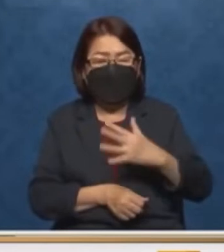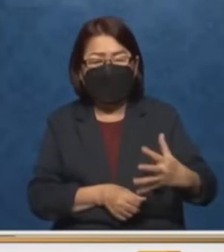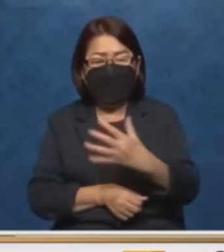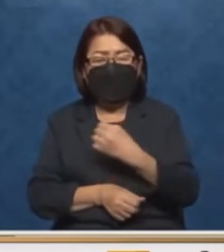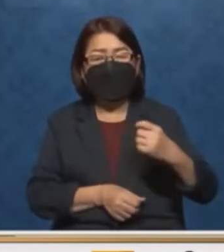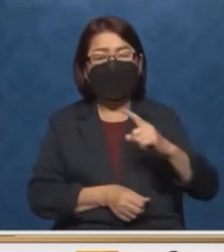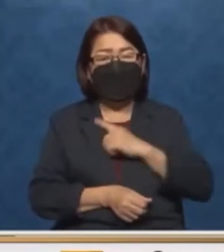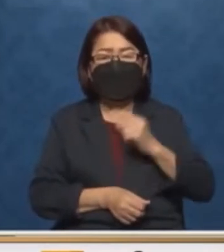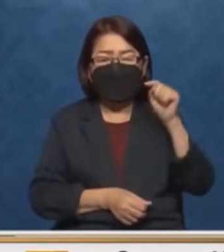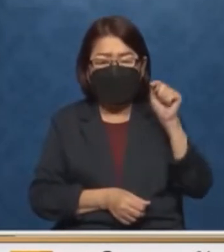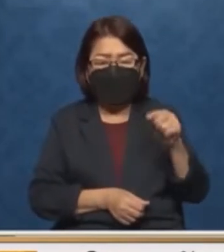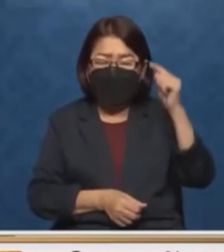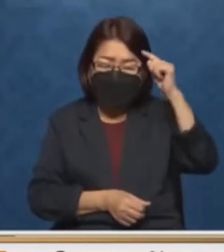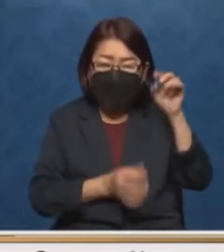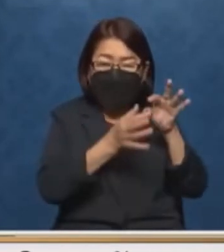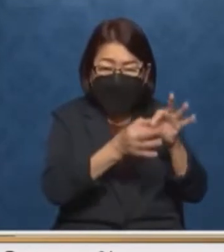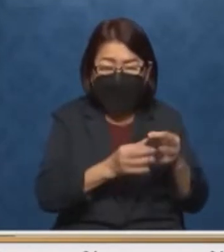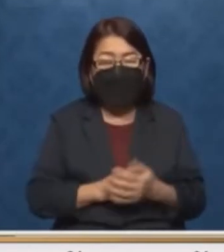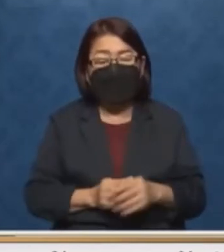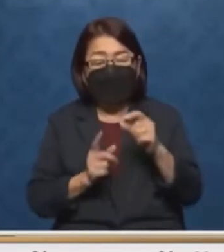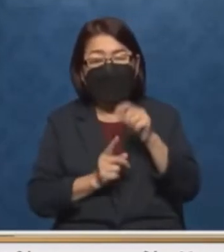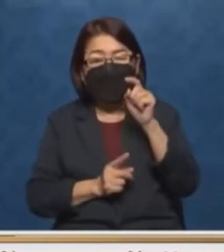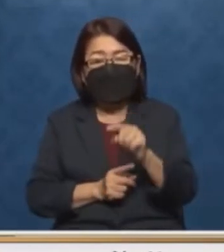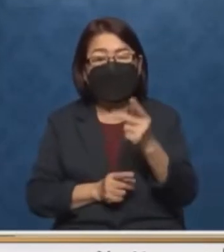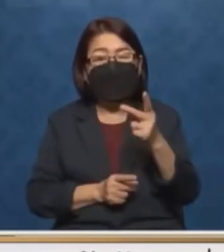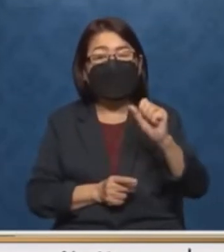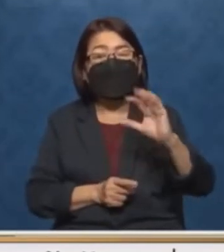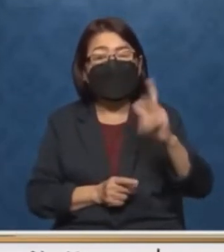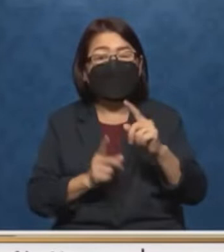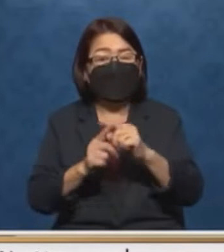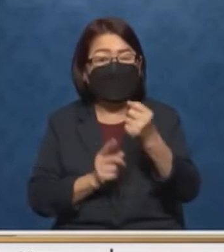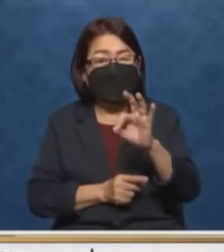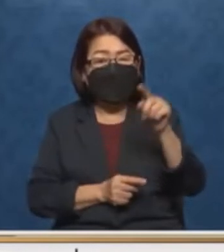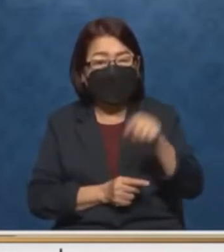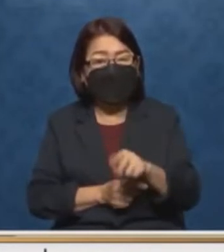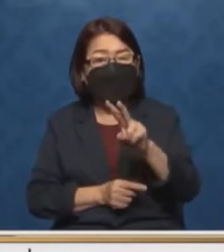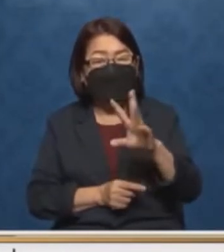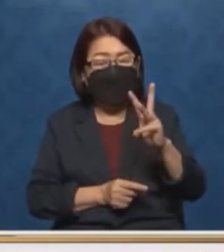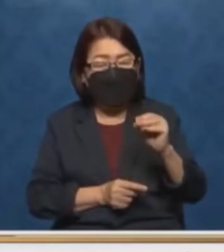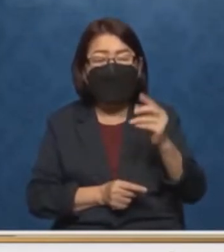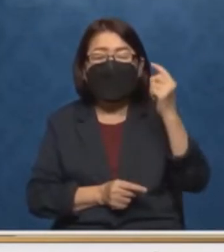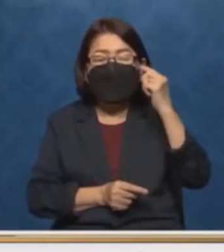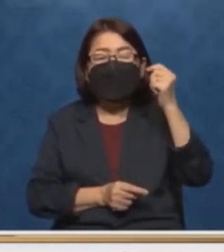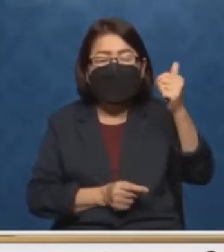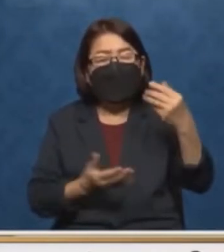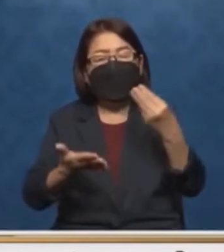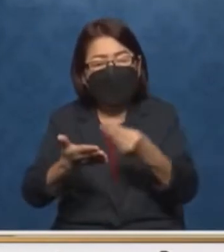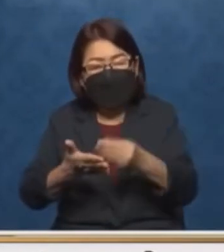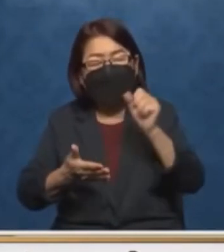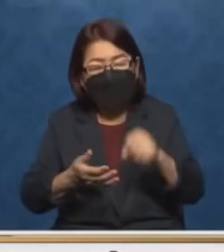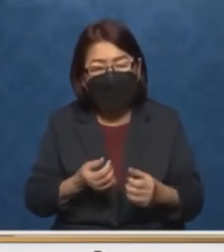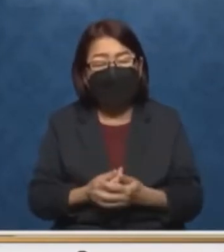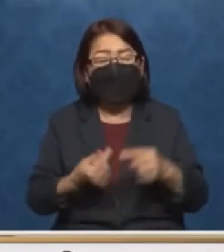คสช 19/2560เนี่ยเป็นความหวังดีก็จริงที่จะแก้ไขปัญหาในเรื่องของการบริหาร